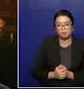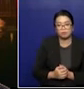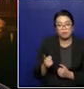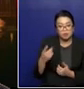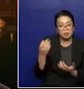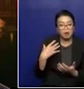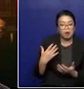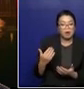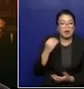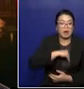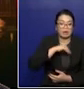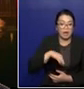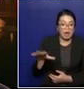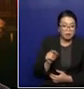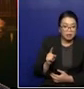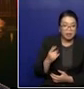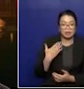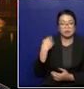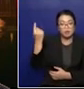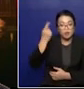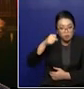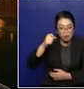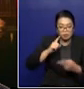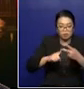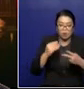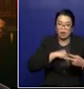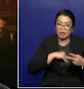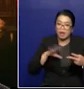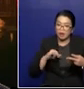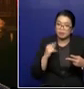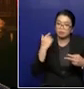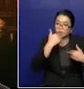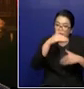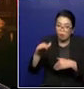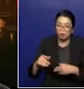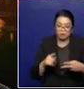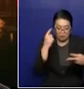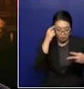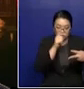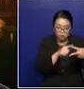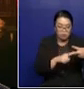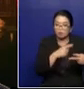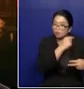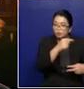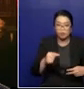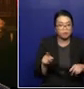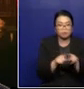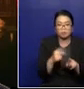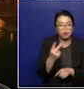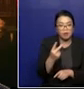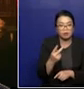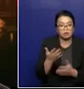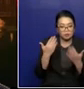ได้อันดับ1มาจากการท่องเที่ยวฮะรายได้อีกอันมาจากการส่งออกฮะนี่ไปหมดแล้วนะครับไปดูแผ่นอีกฮะ